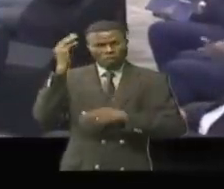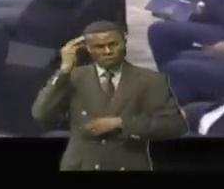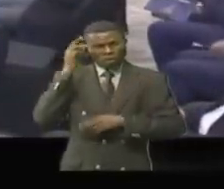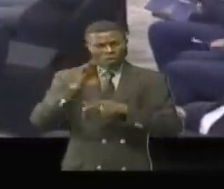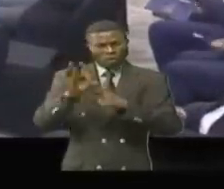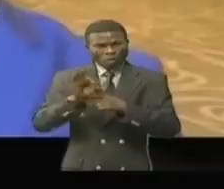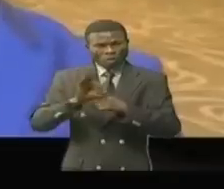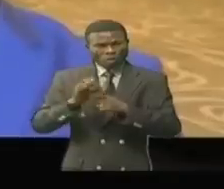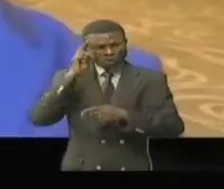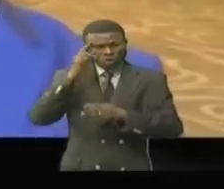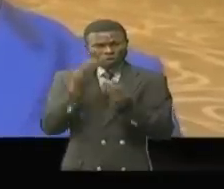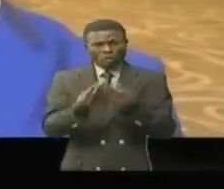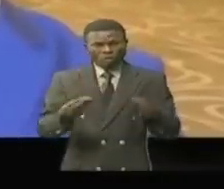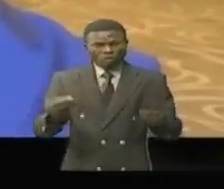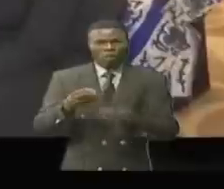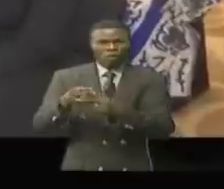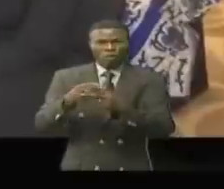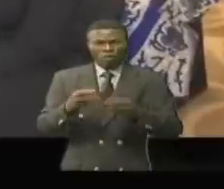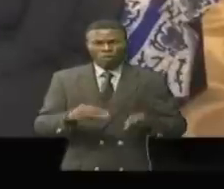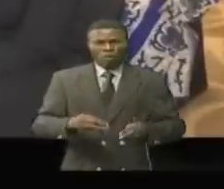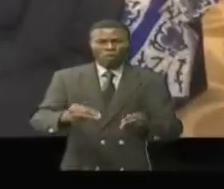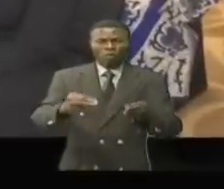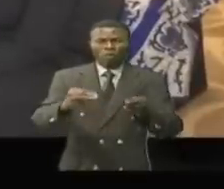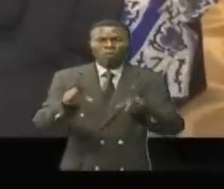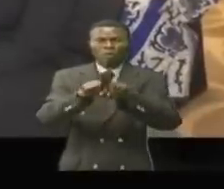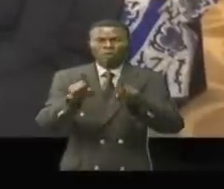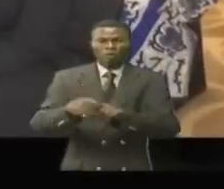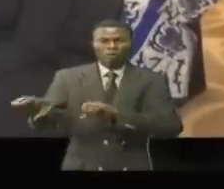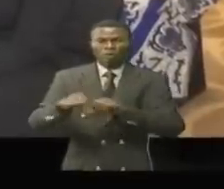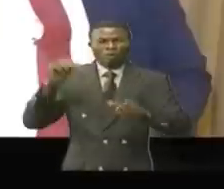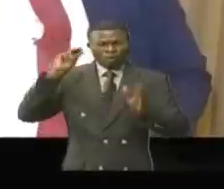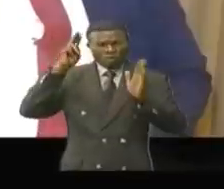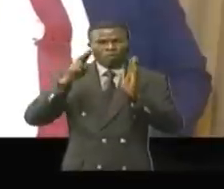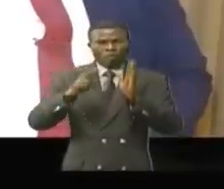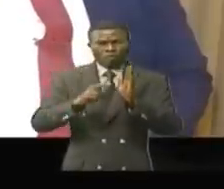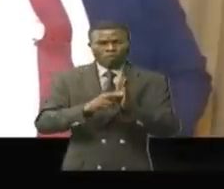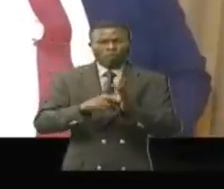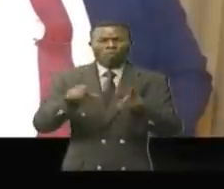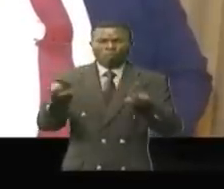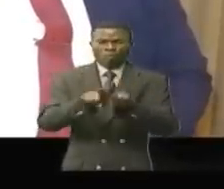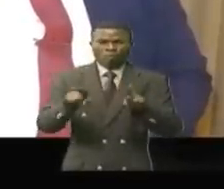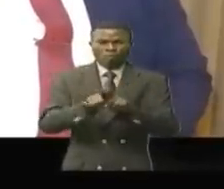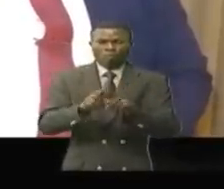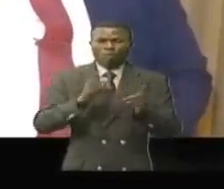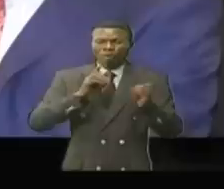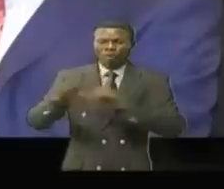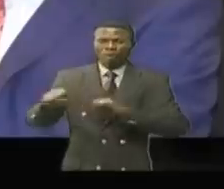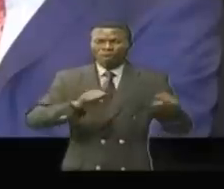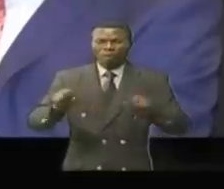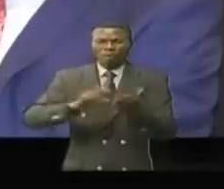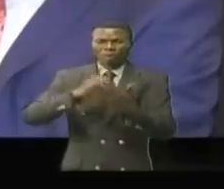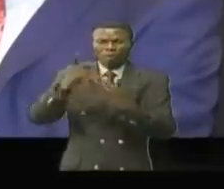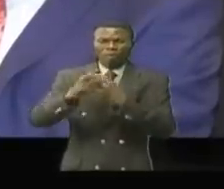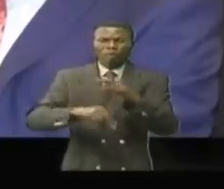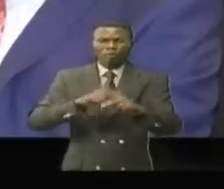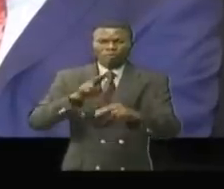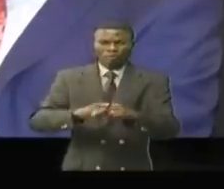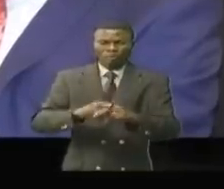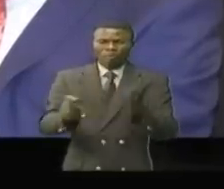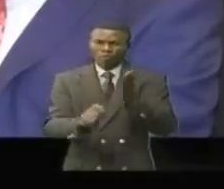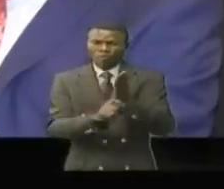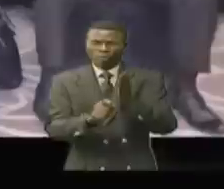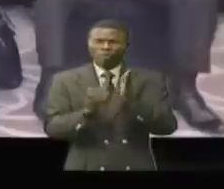sur les mécanismes de suivi de l'action du gouvernement avec comme référence les diagnostics du plan national des stratégies